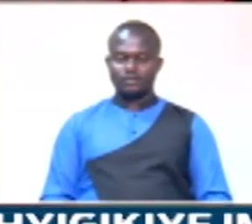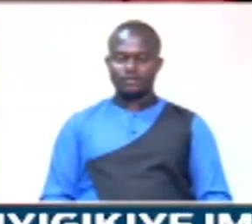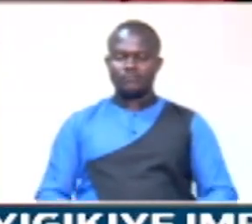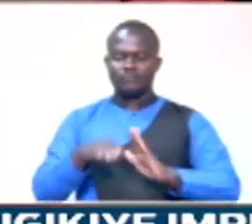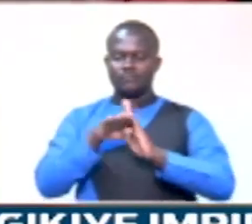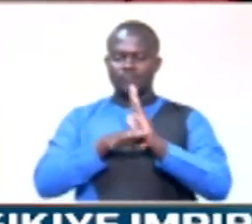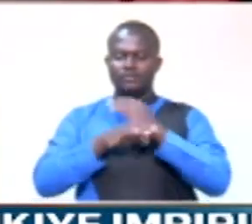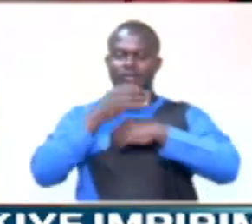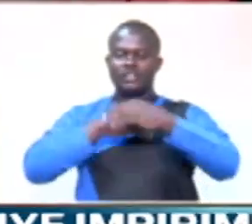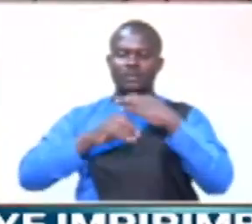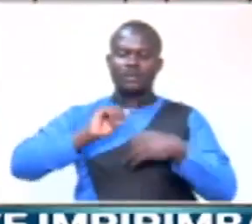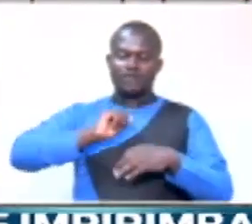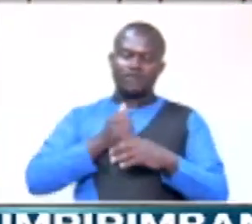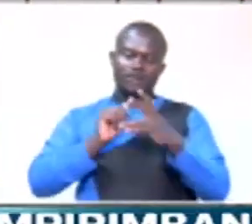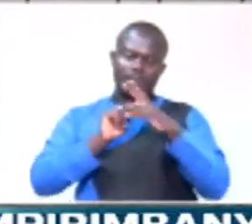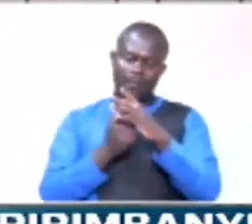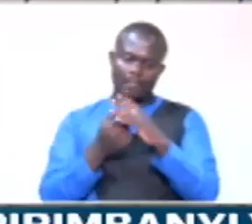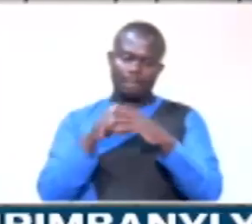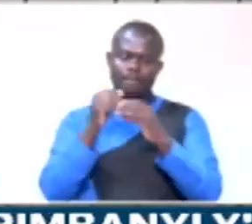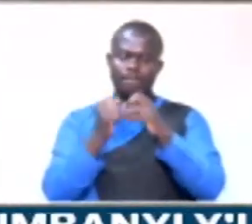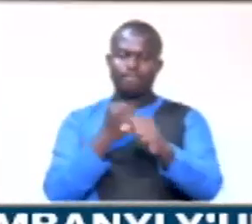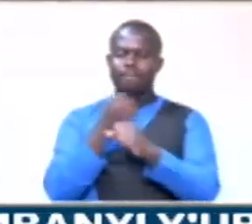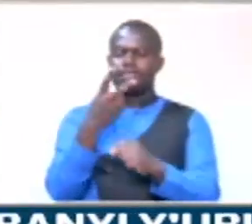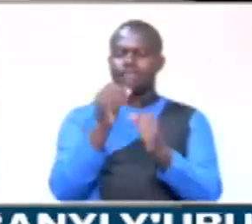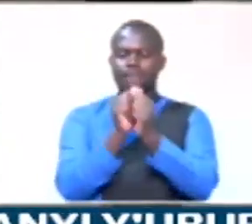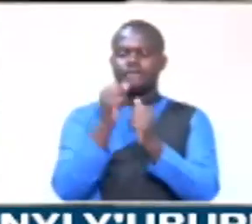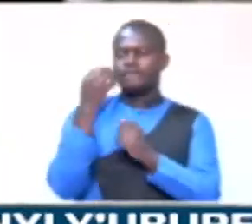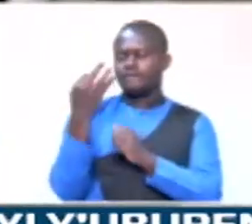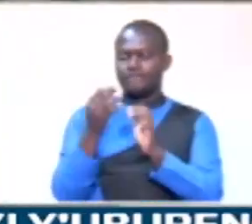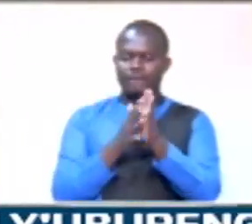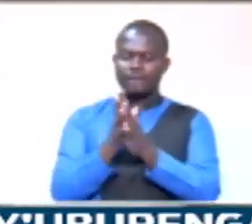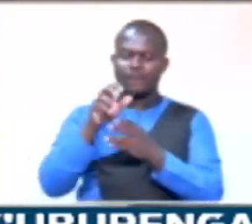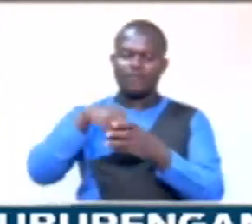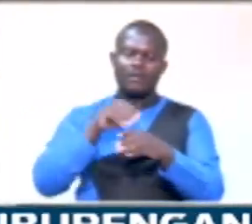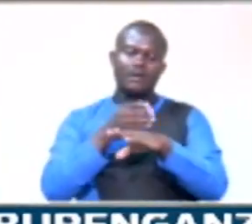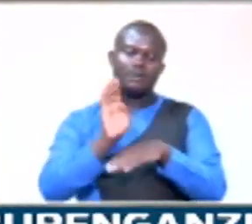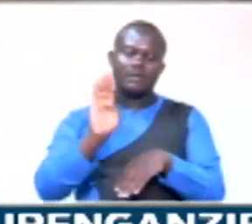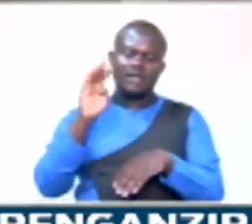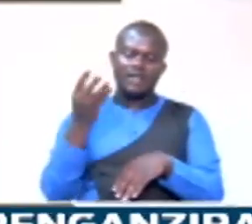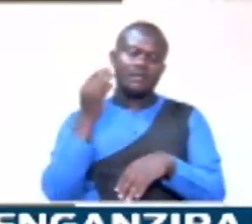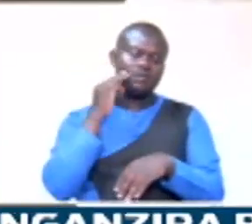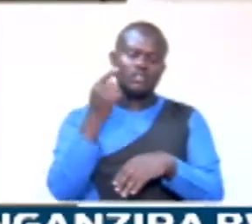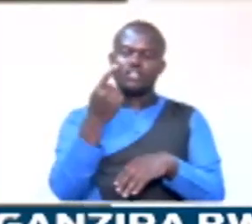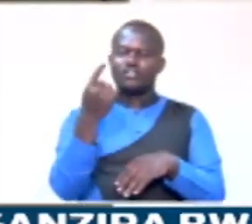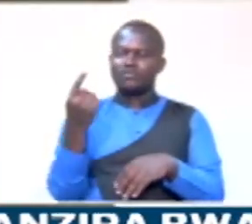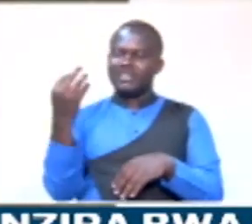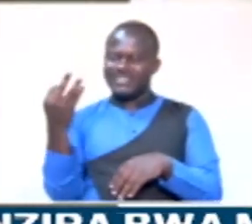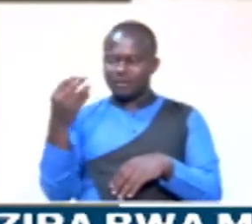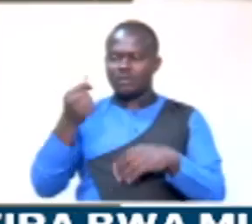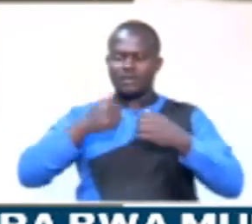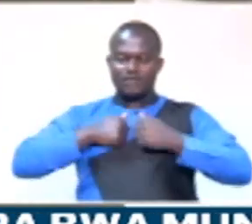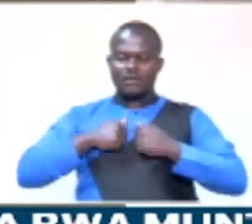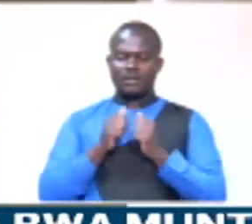Gahunda y'urugandi wacu yatangiye muri 2013 ishorwa amagera kuri miliyari enye na miliyoni 116 z'amafaranga y'u